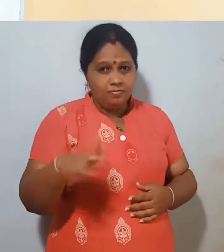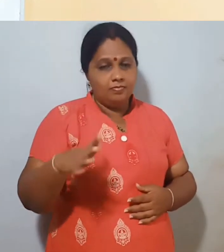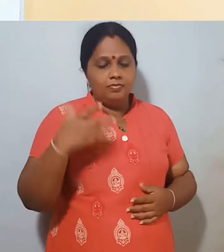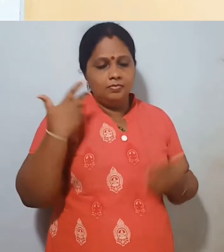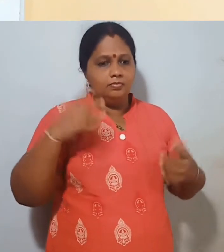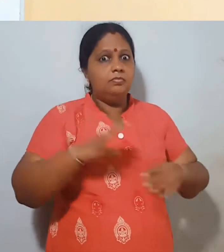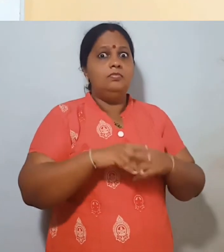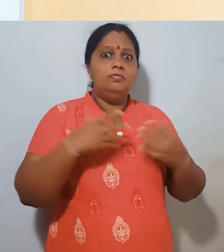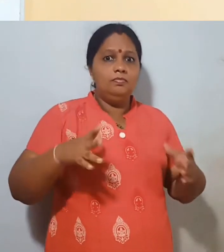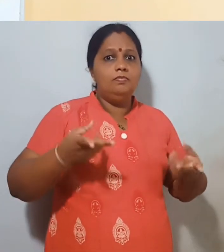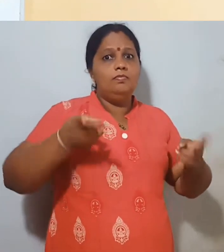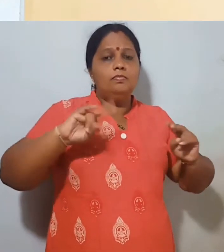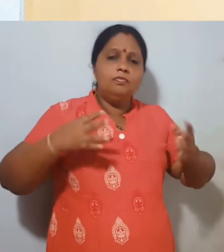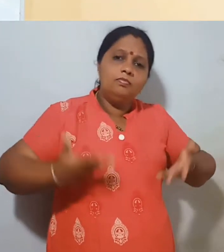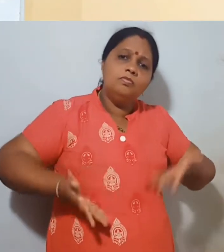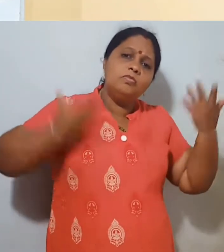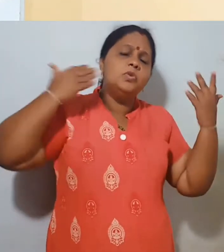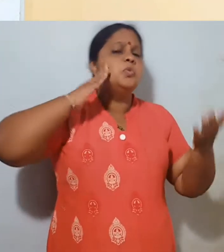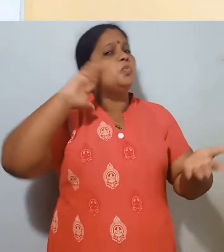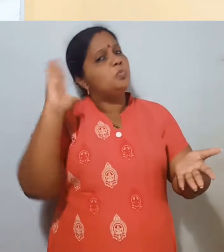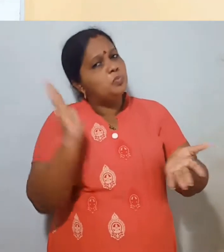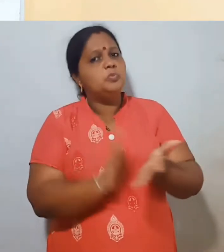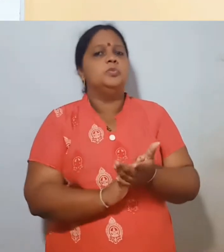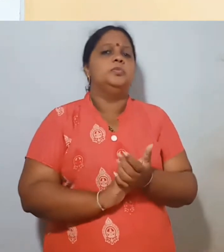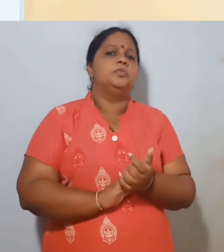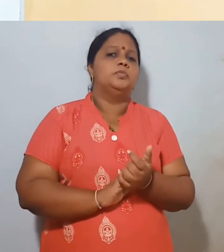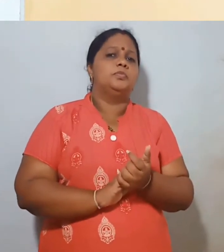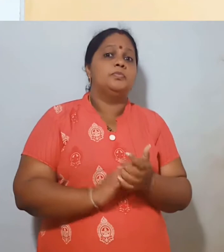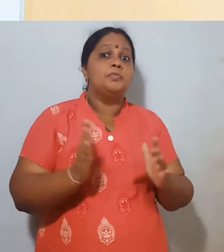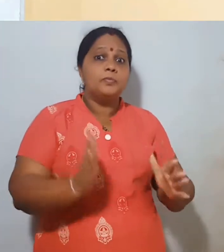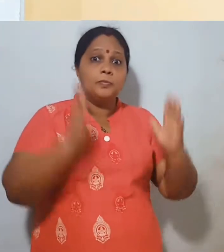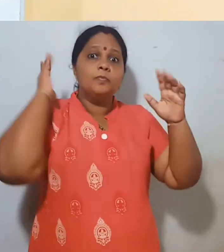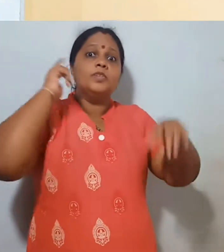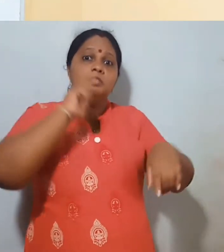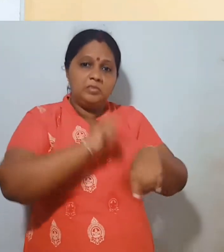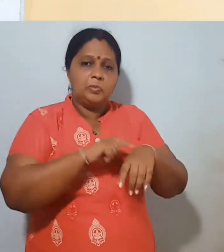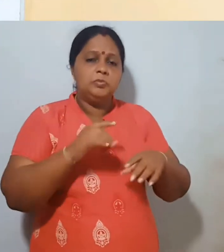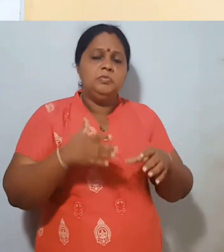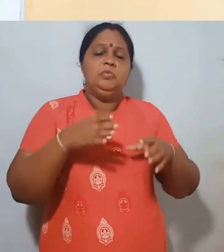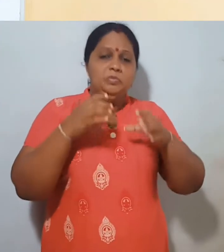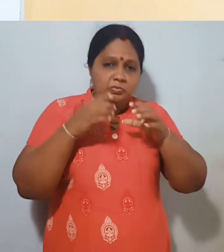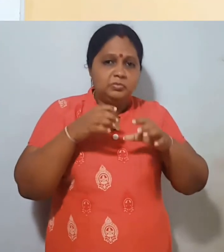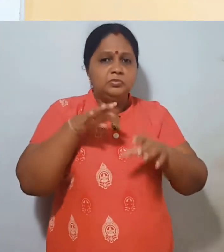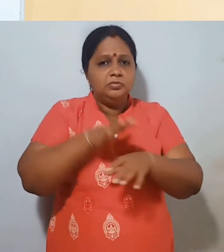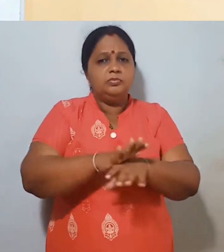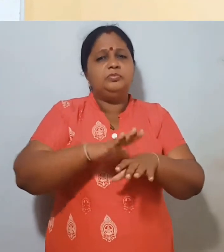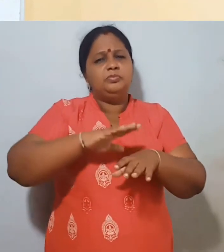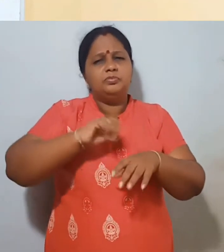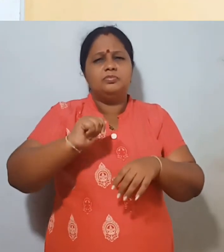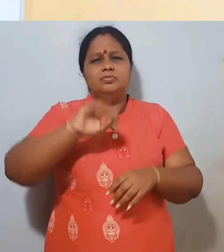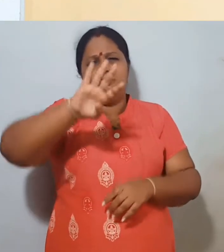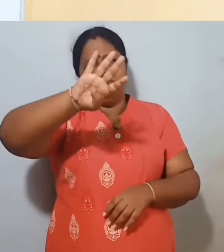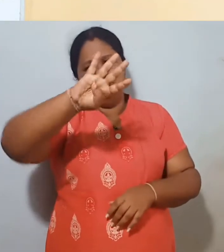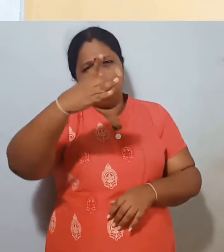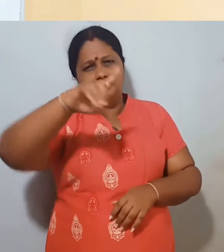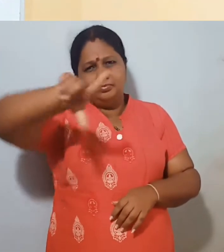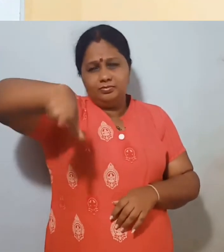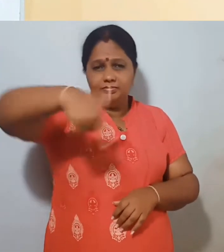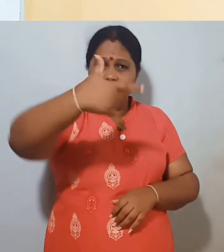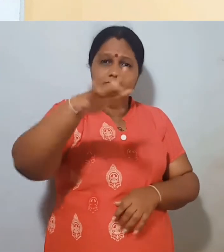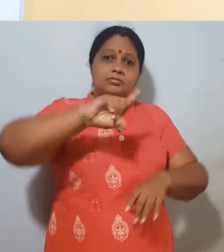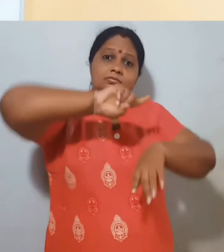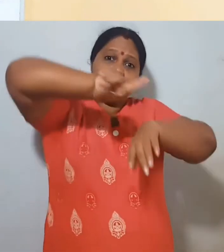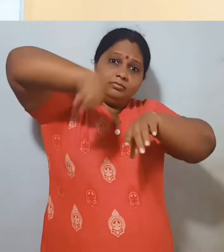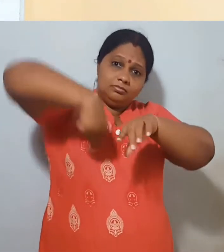மீள எழும்புறதுக்கு சான்ஸ் கூட, அவங்களுக்கெல்லாம் கூடுதலான டைம் நீங்க இதை முயற்சிக்கணும். கிட்டத்தட்ட ஒரு 40-45 நிமிஷம்